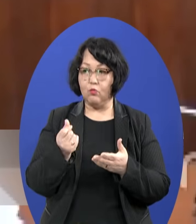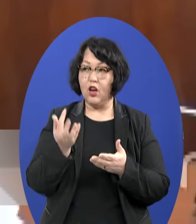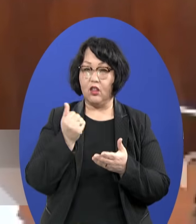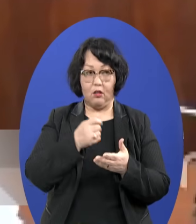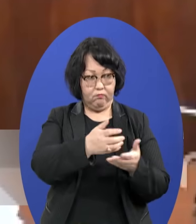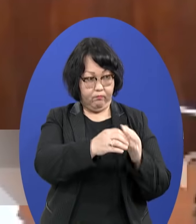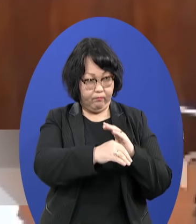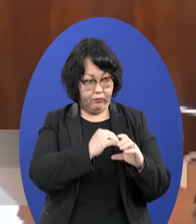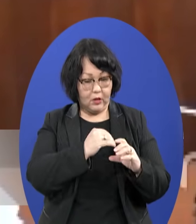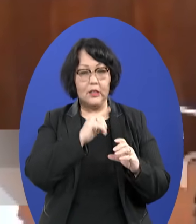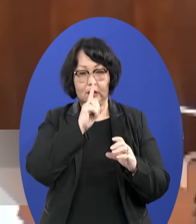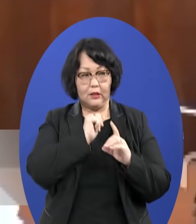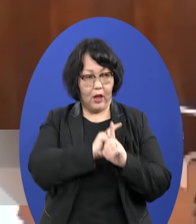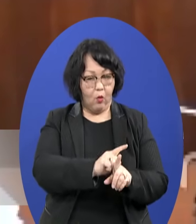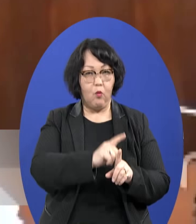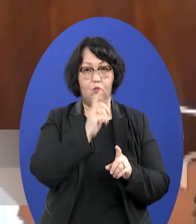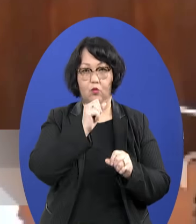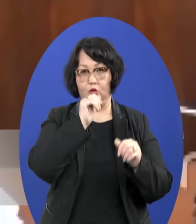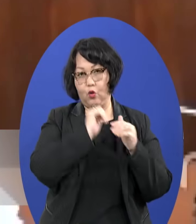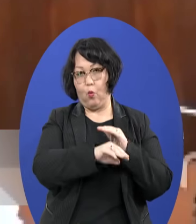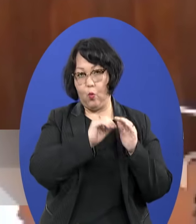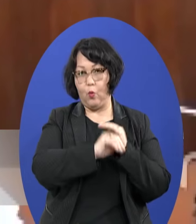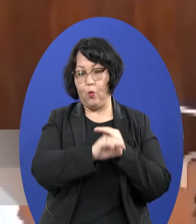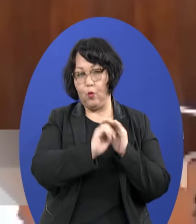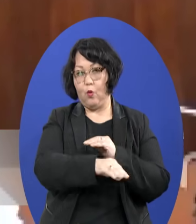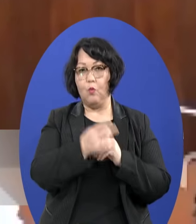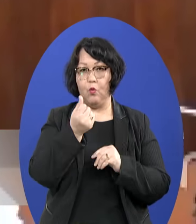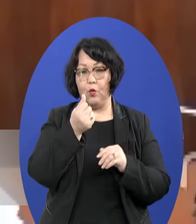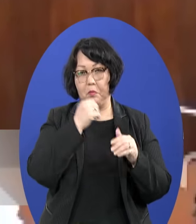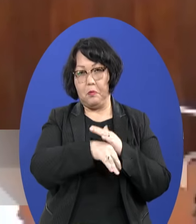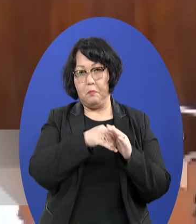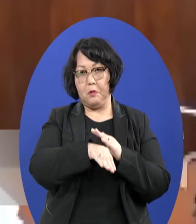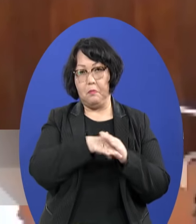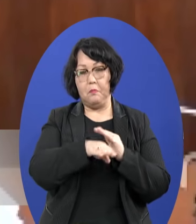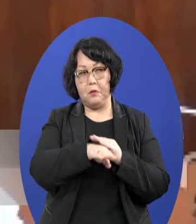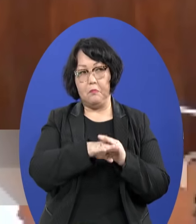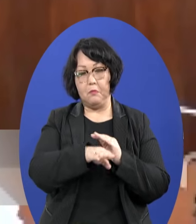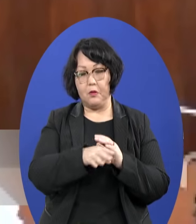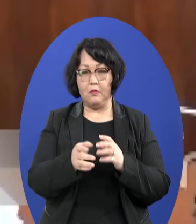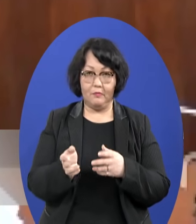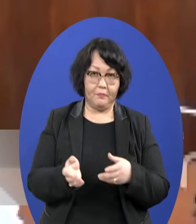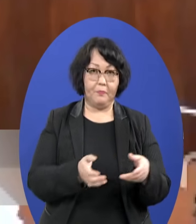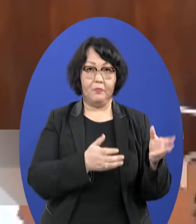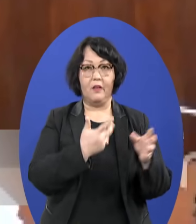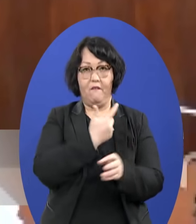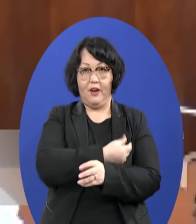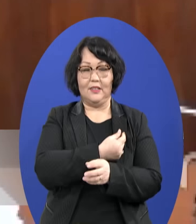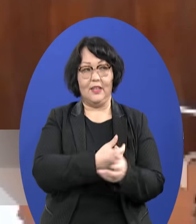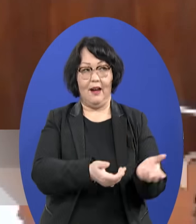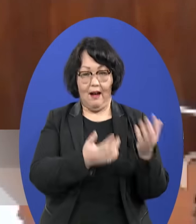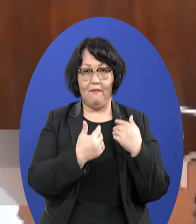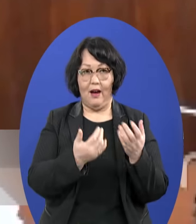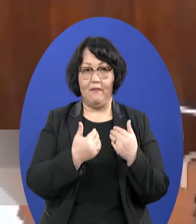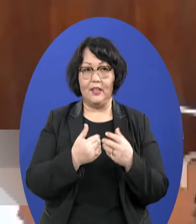цаадгүй явж байгаа. За дараагийн мөн одоо тулсан татаавлтууд ирэх нэхэмжлүүд дээр ч гэсэн мөн одоо төлбөрийнхөө